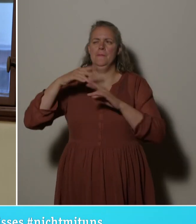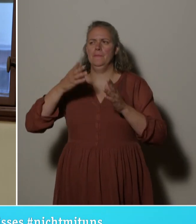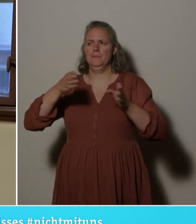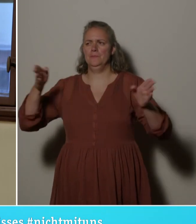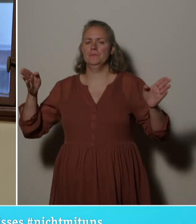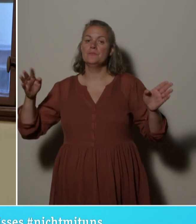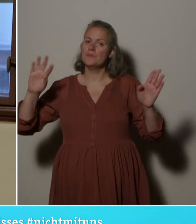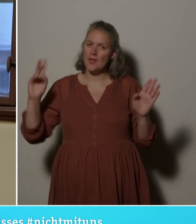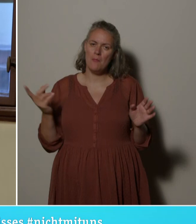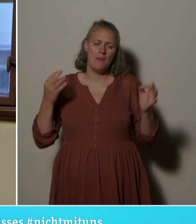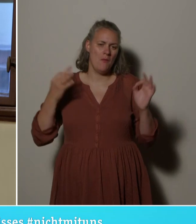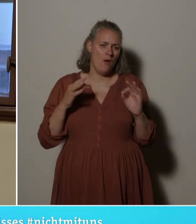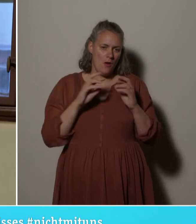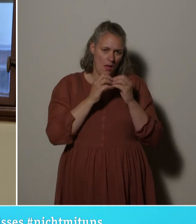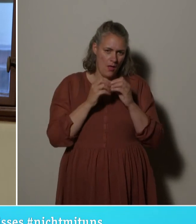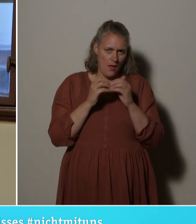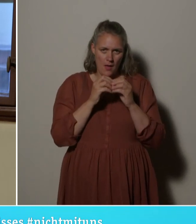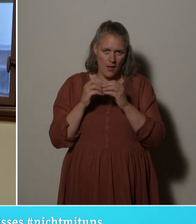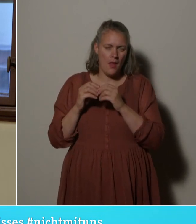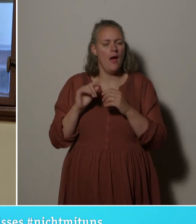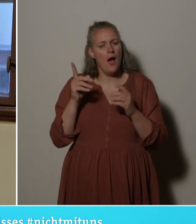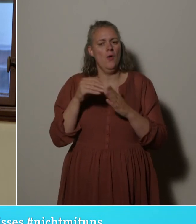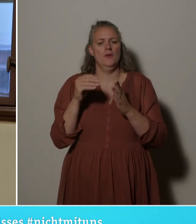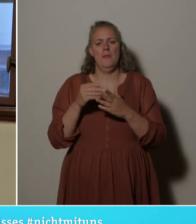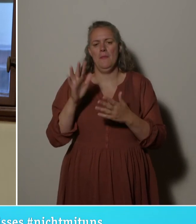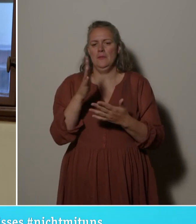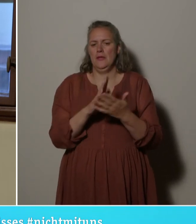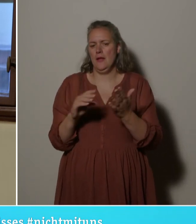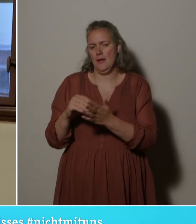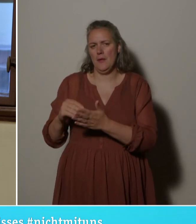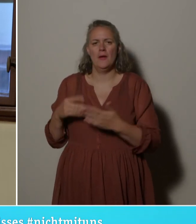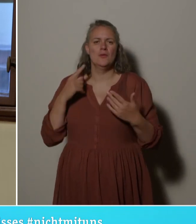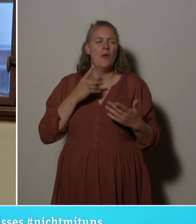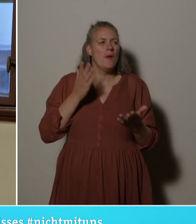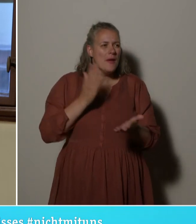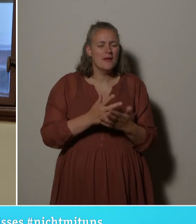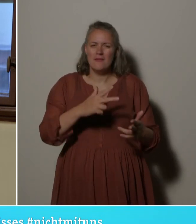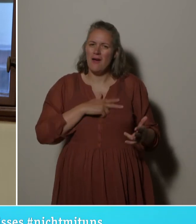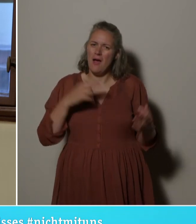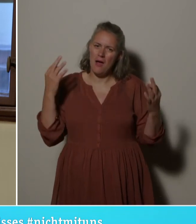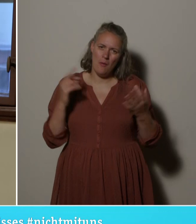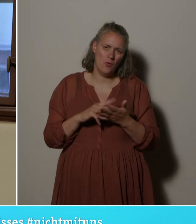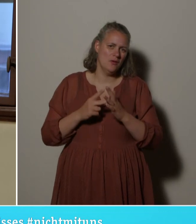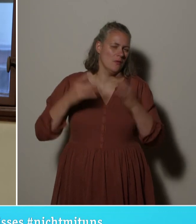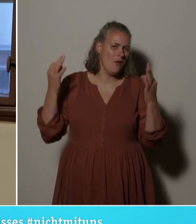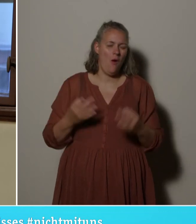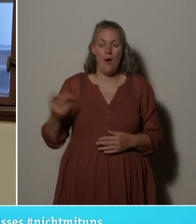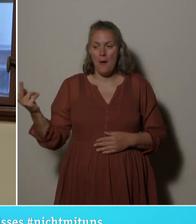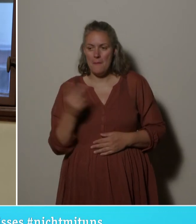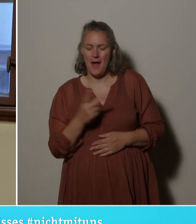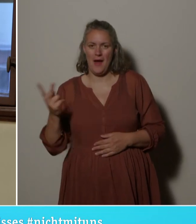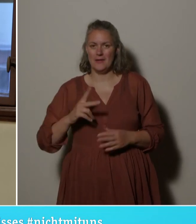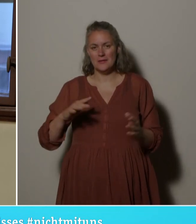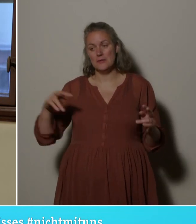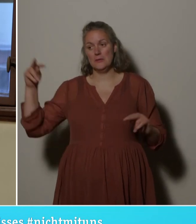der Mühsal, die es braucht, wenn man sich um die kleinen Sachen kümmert. Und ich glaube, am Ende braucht es in der Politik eben beides. Und wenn es uns um diese